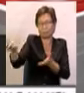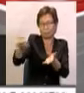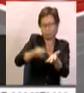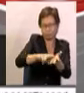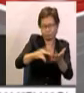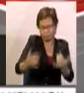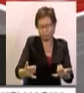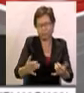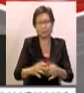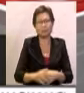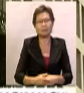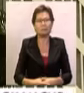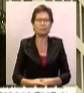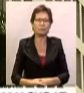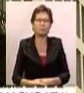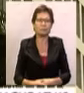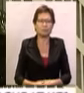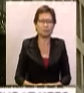melaporkan.